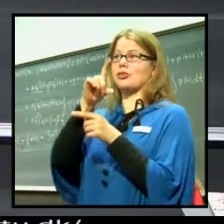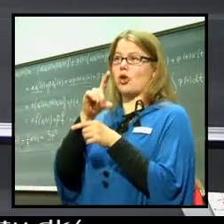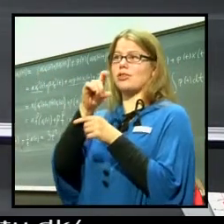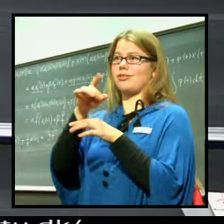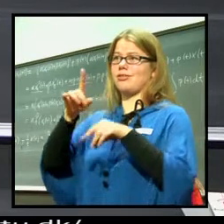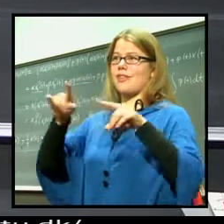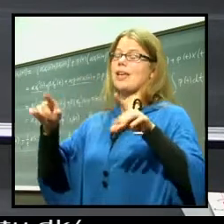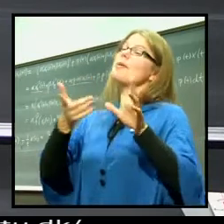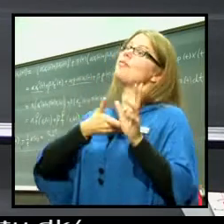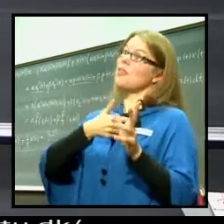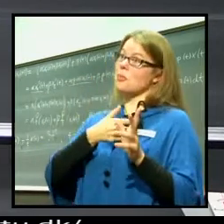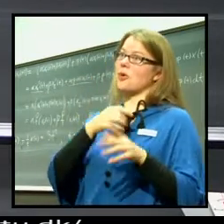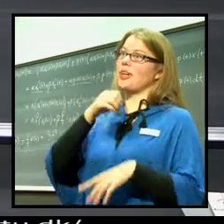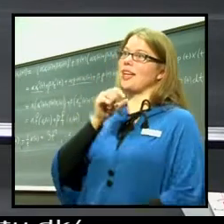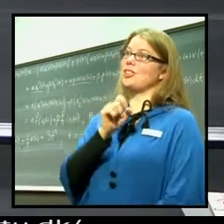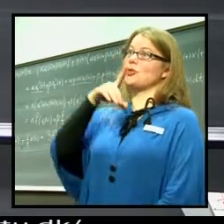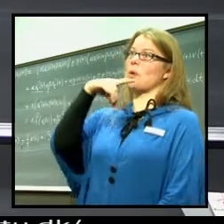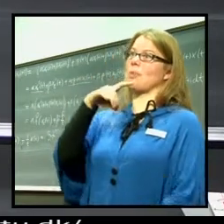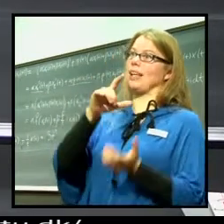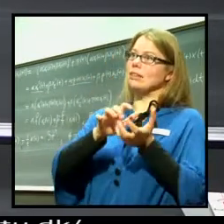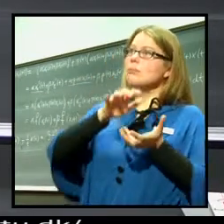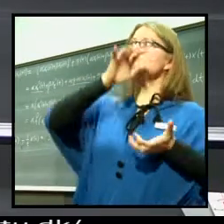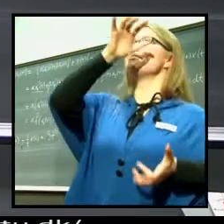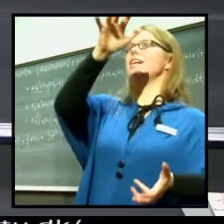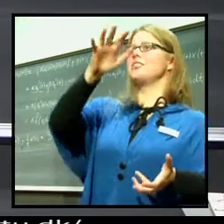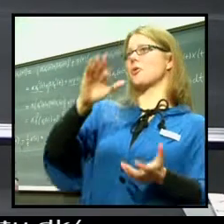store p'er meget store, og de små p'er meget små. Okay?